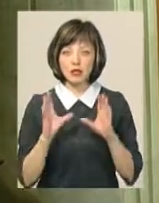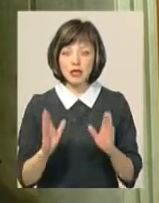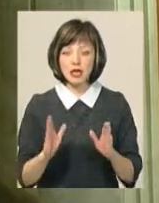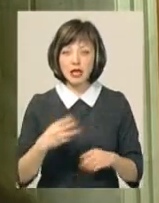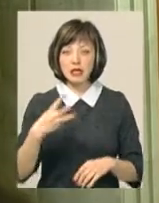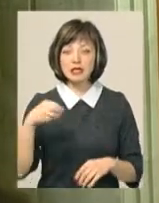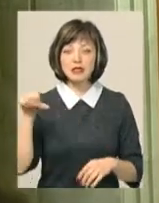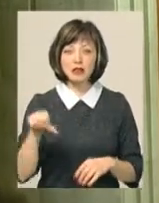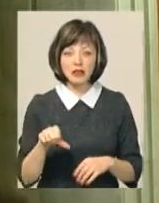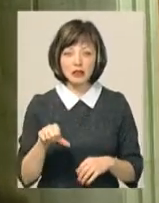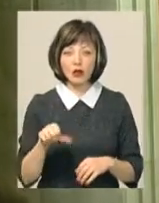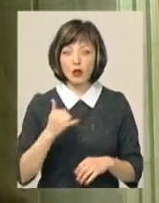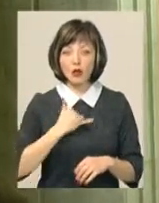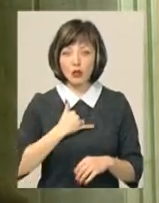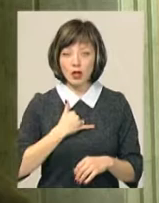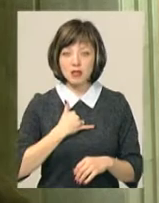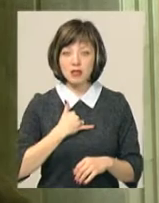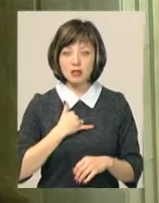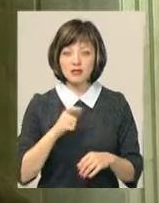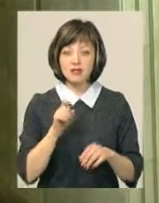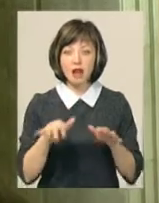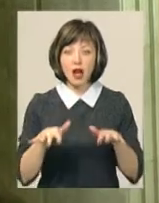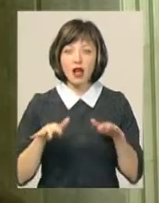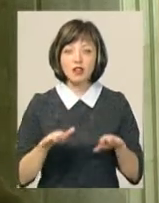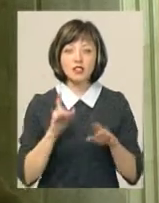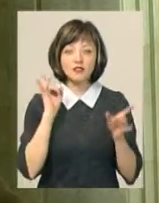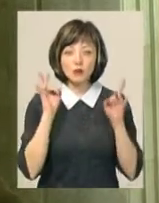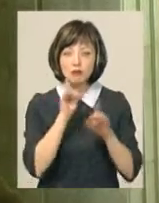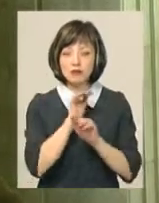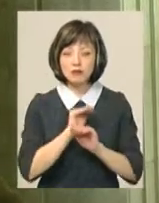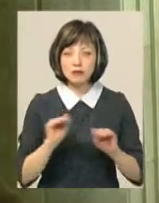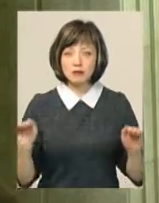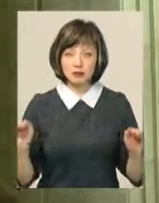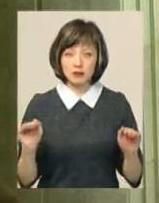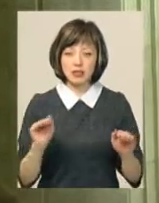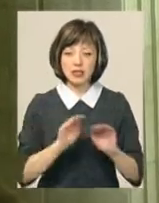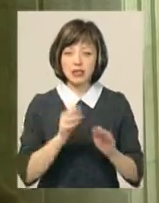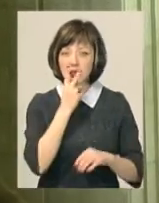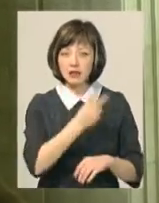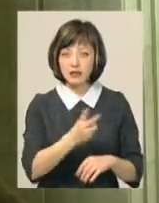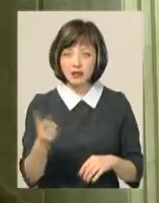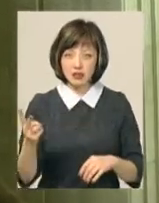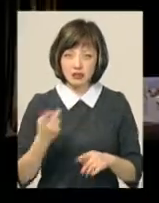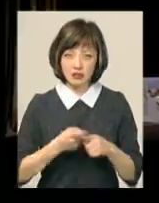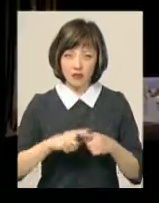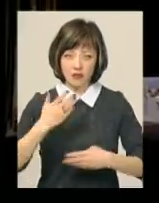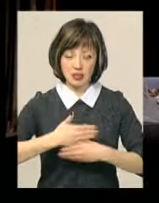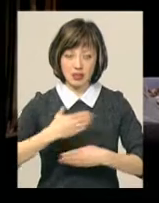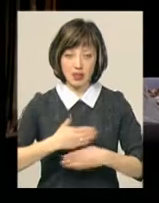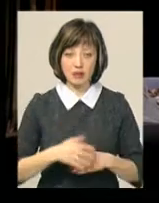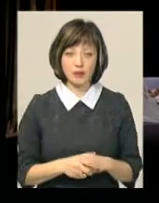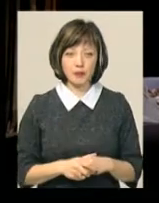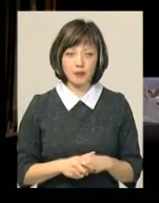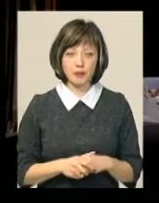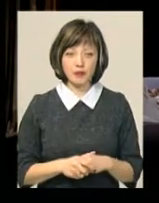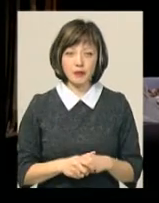30 хвилин у нас в залі не було жодного звука. На одному диханні діти переглядали. Мілада у